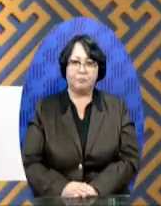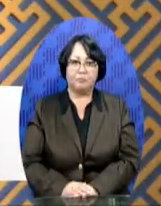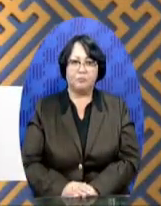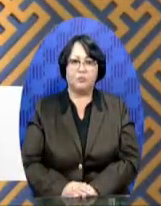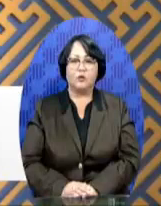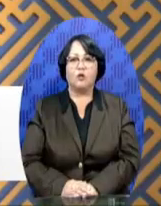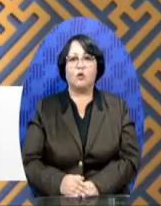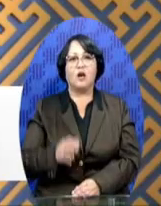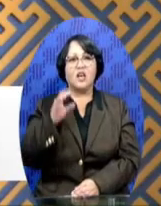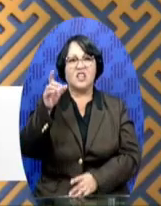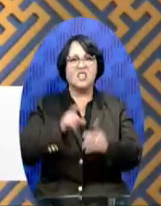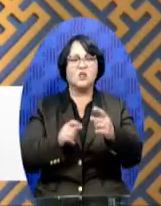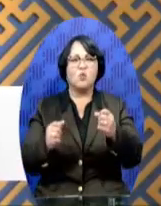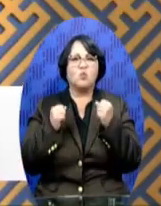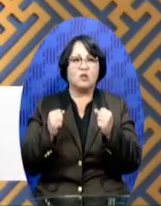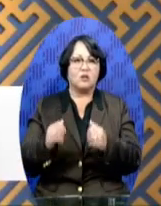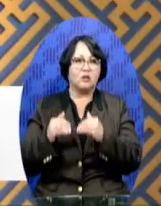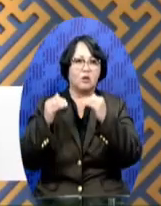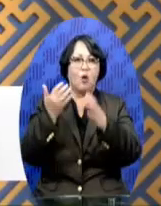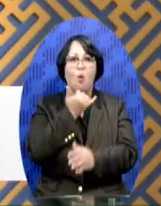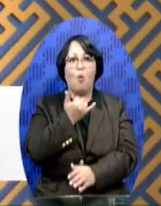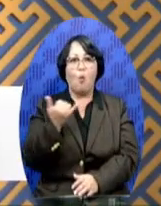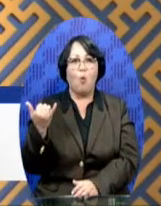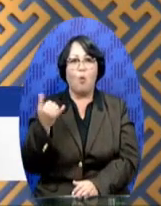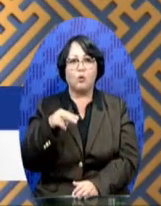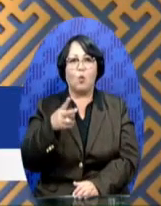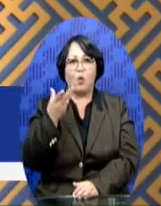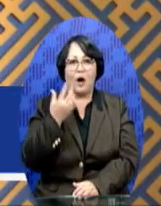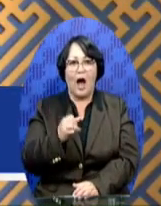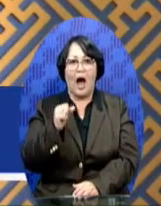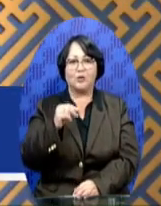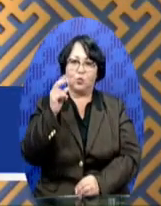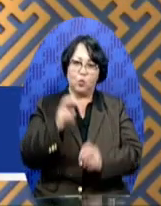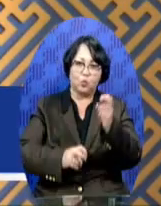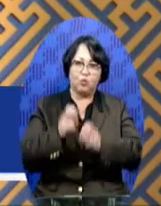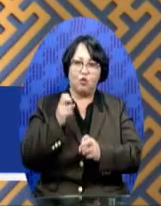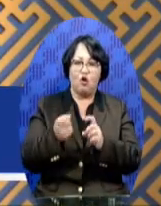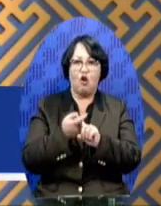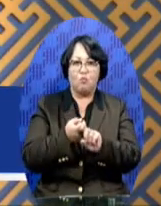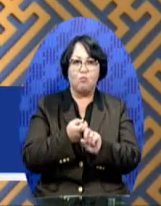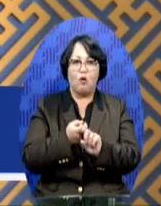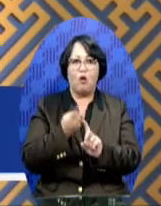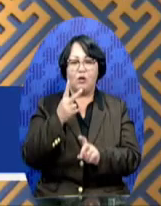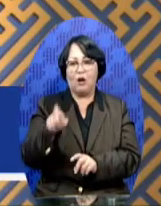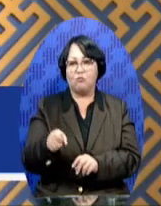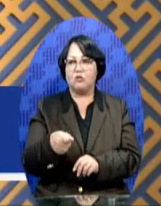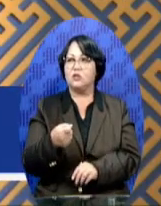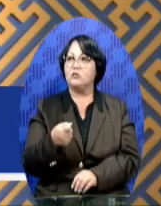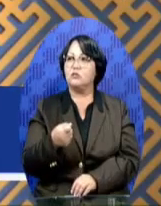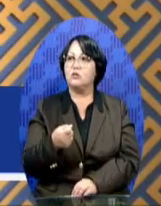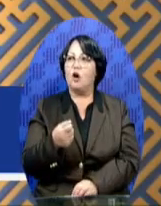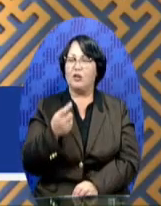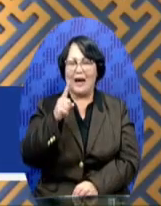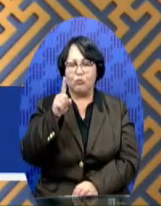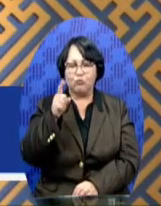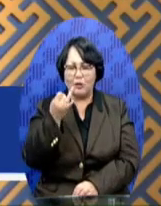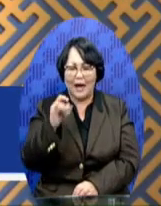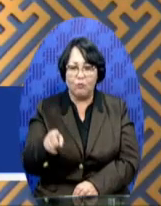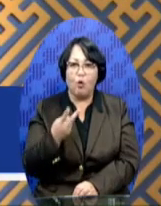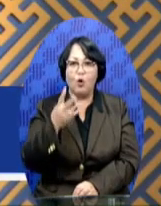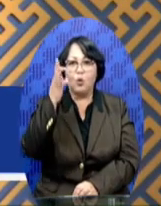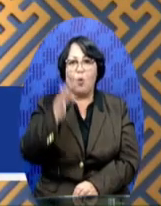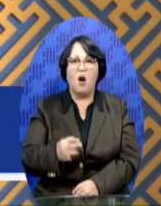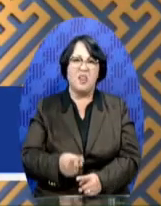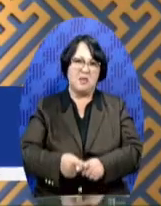Өсөлтөд уулуурхаа олборлох аж үйлдвэрийн нийт үйлдвэрлэл өмнөх оны 1.2 их найт төгрөгийг 17.2% өссөн байна. За үүн